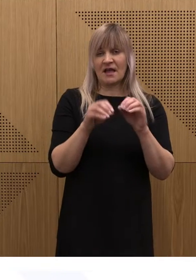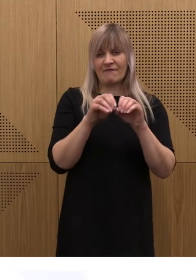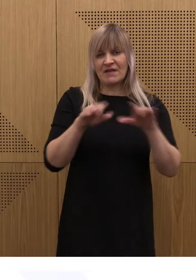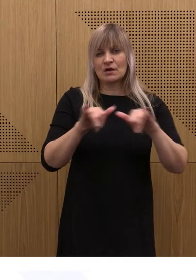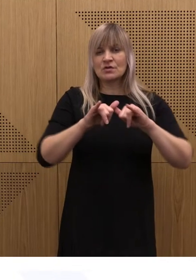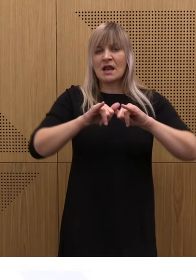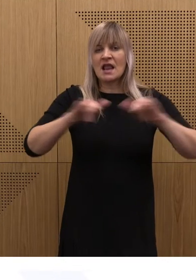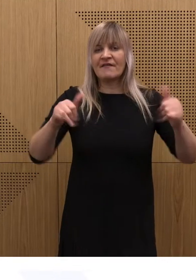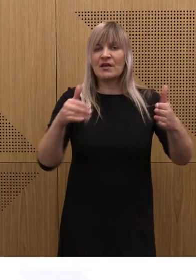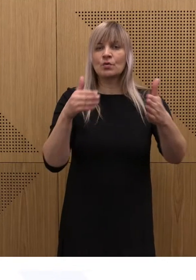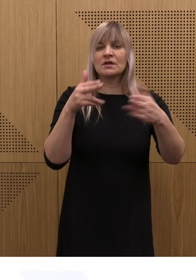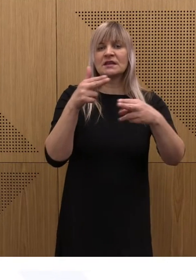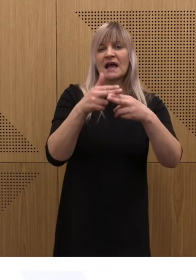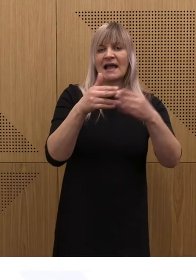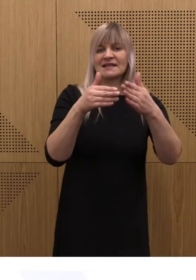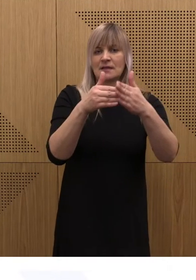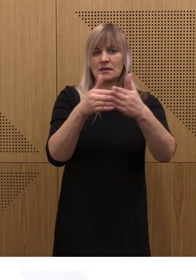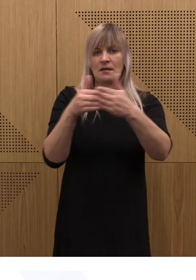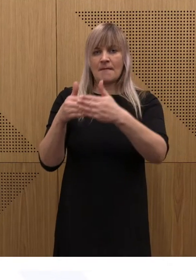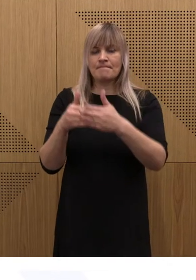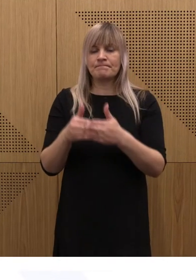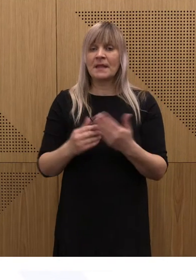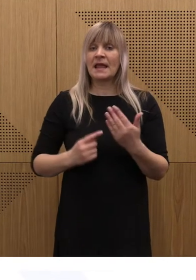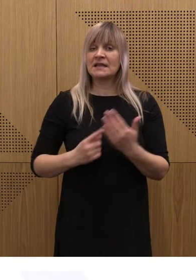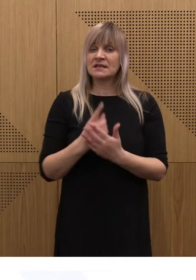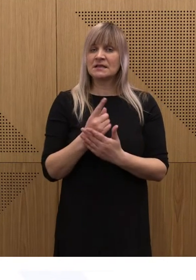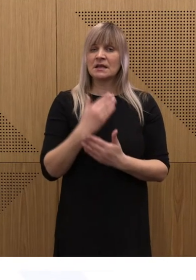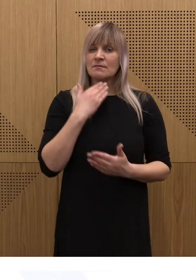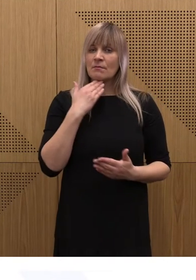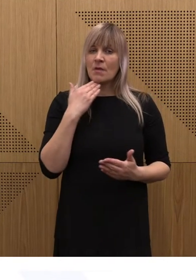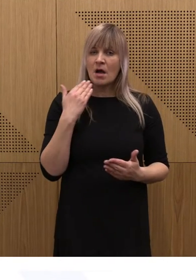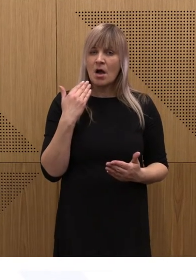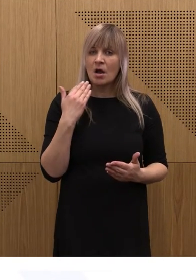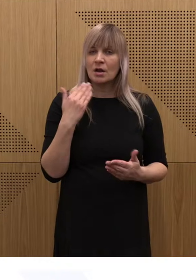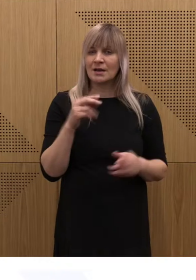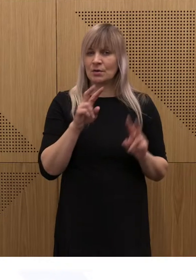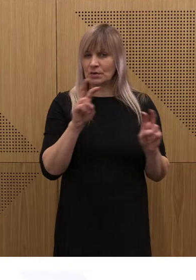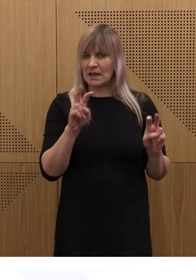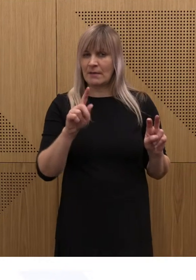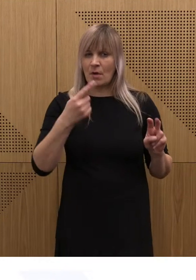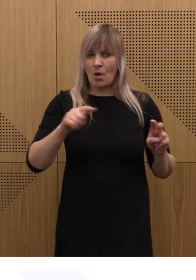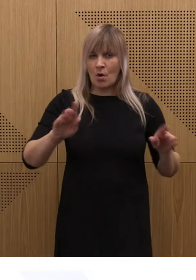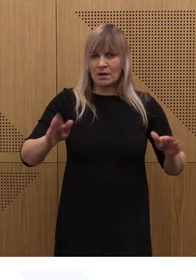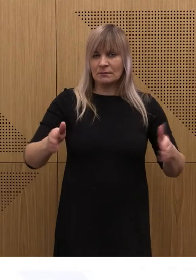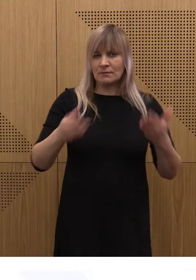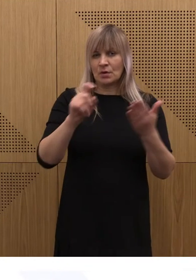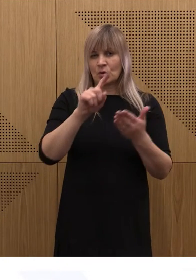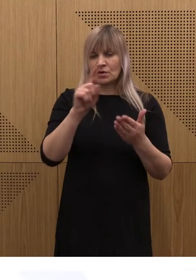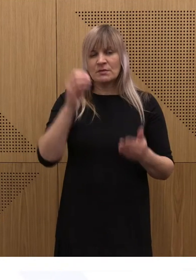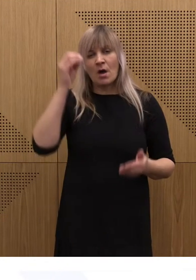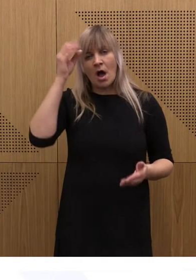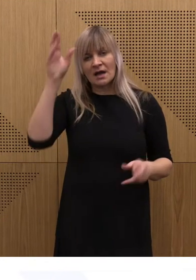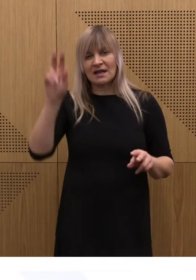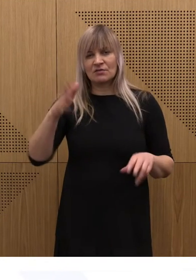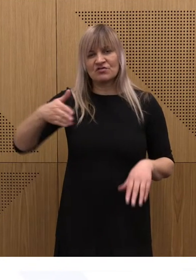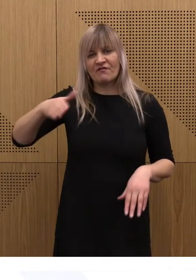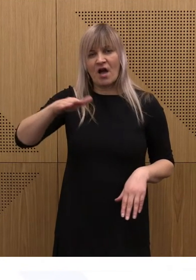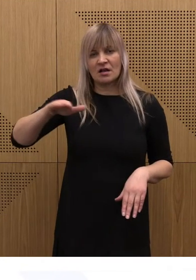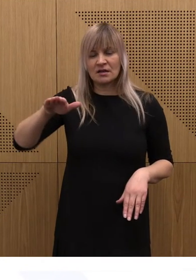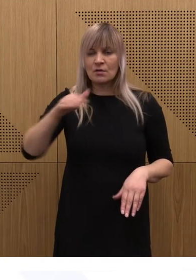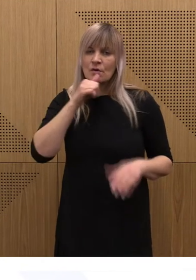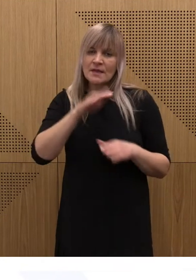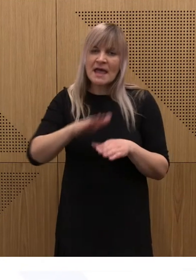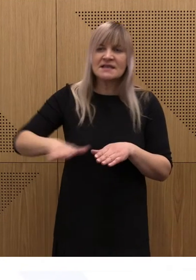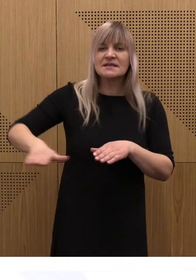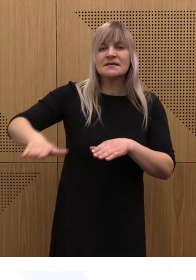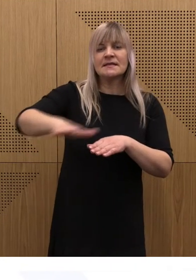tõkestada . Kõigepealt , mis on palju tekitanud küsimusi , haridusvaldkond üle